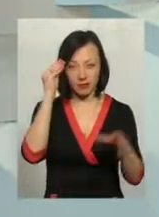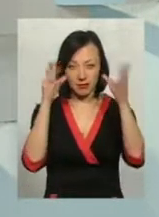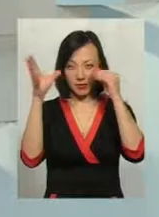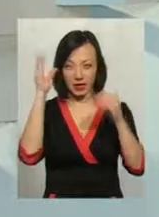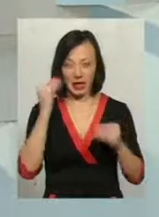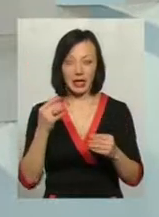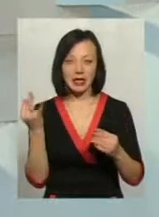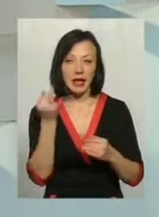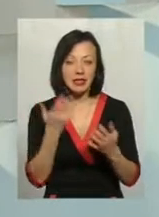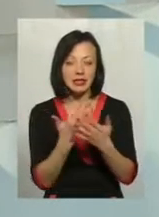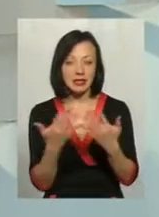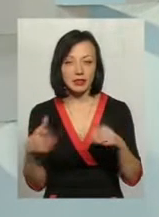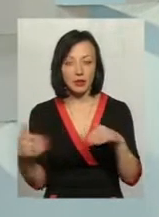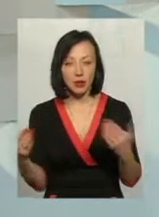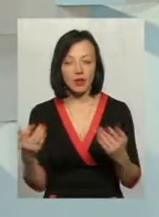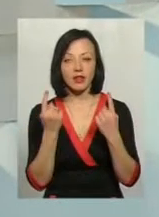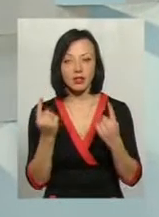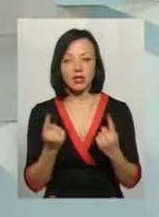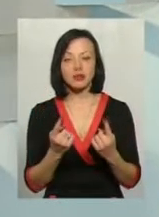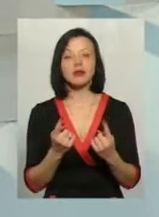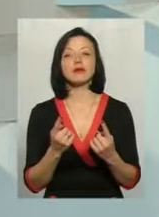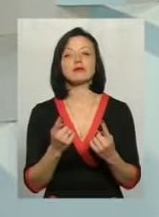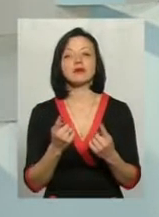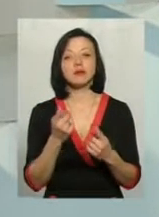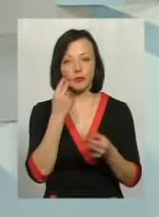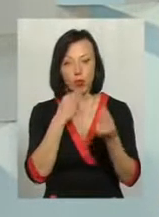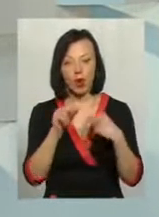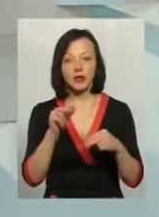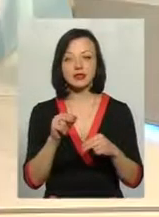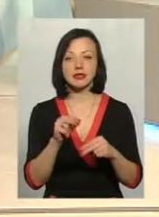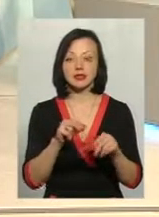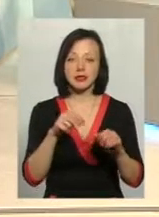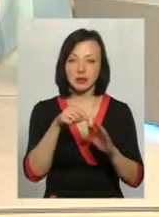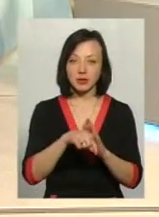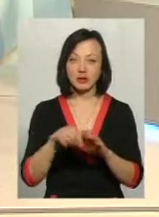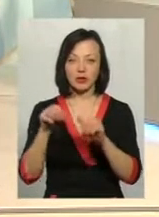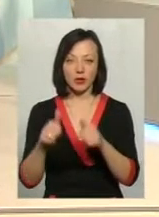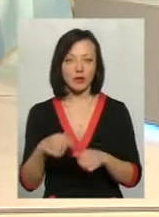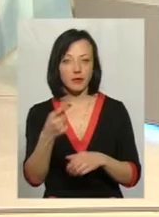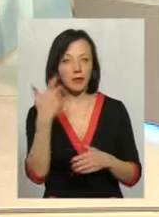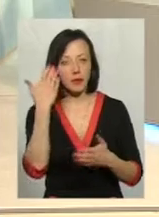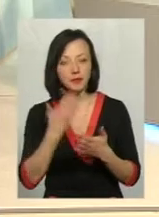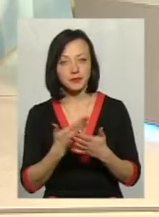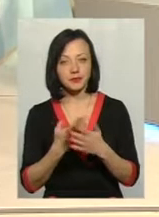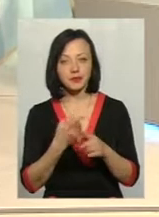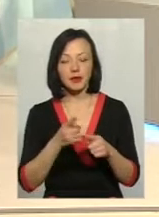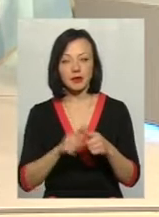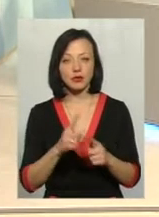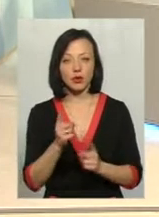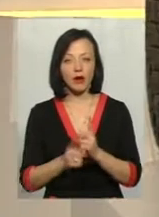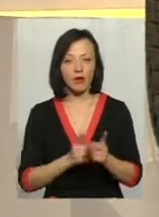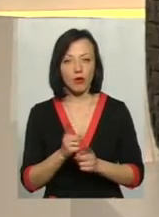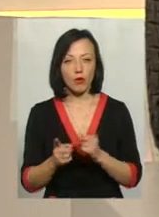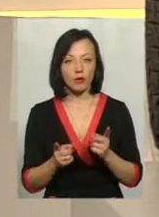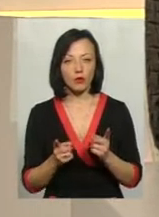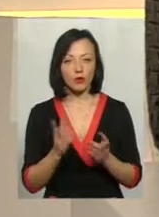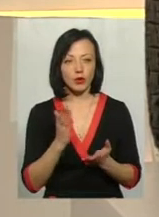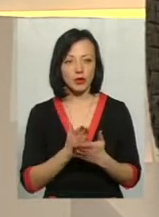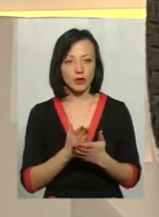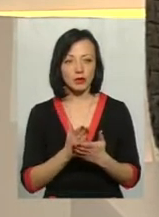в цьому і є величезний прогрес того, що не лише є змістом, але й формом творення реформи. Чи не здається вам, що цю реформу